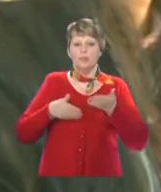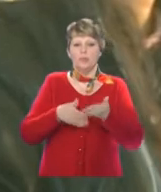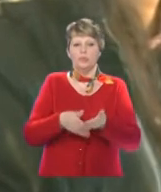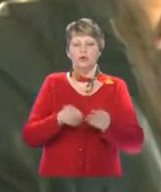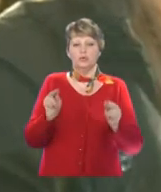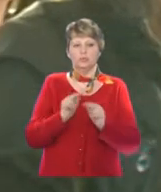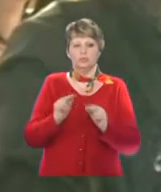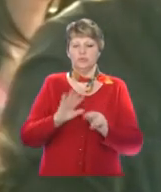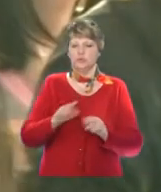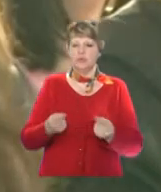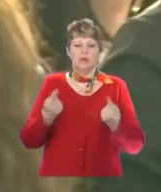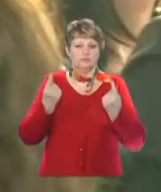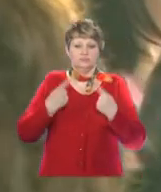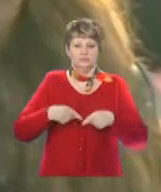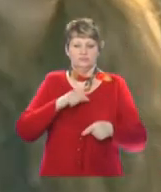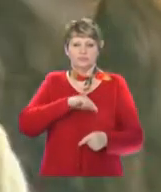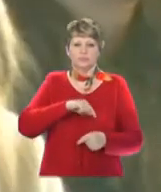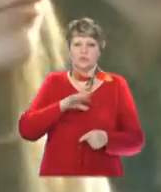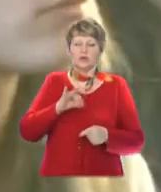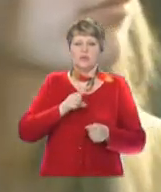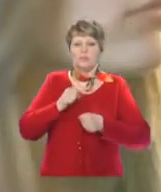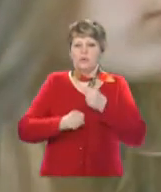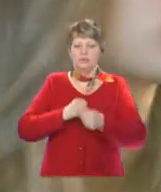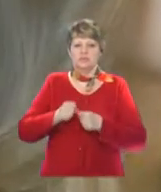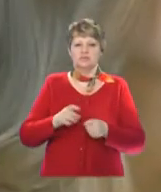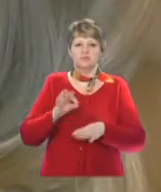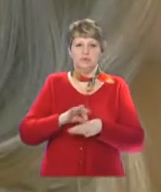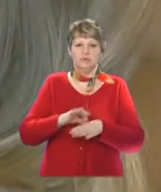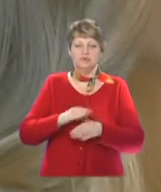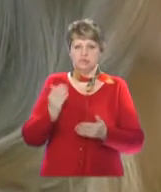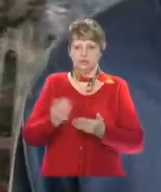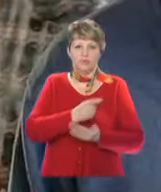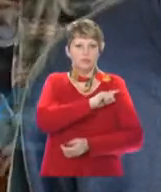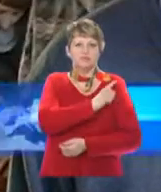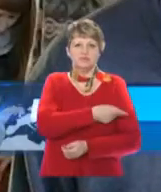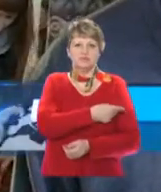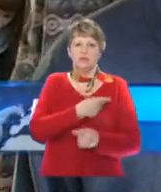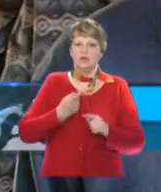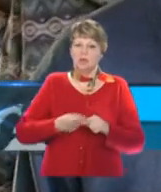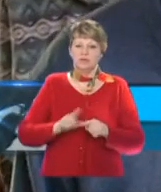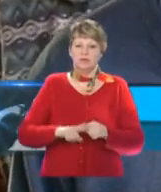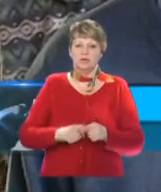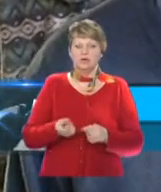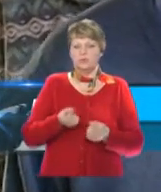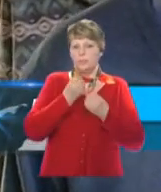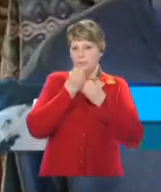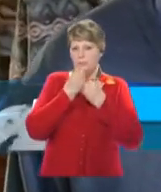Олені не впадати у вічі і боротися з хворобою з новими силами. Вона порядна людина, перш за